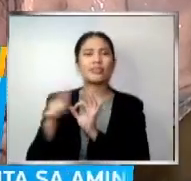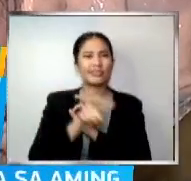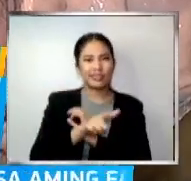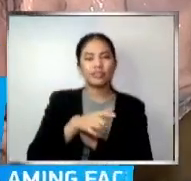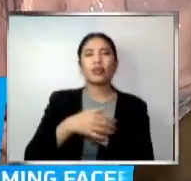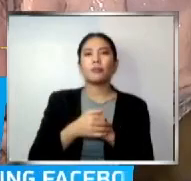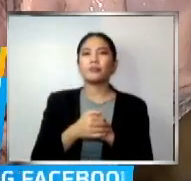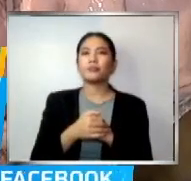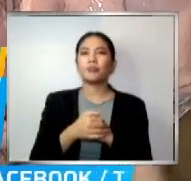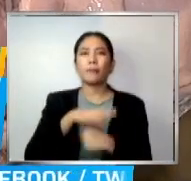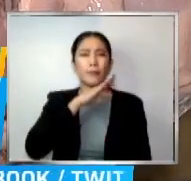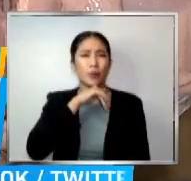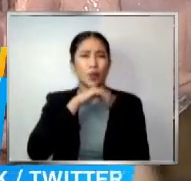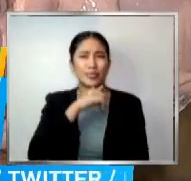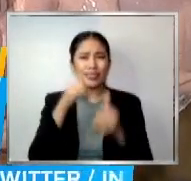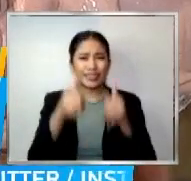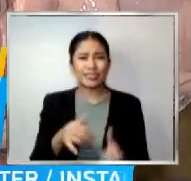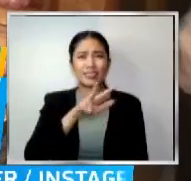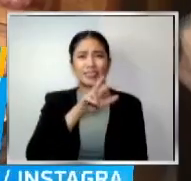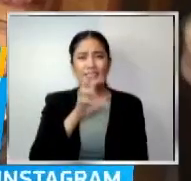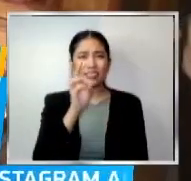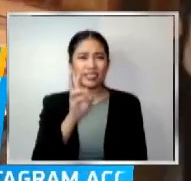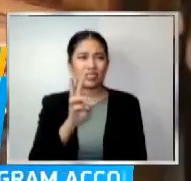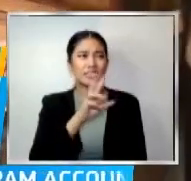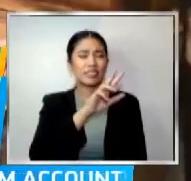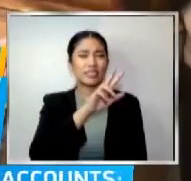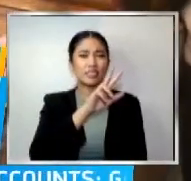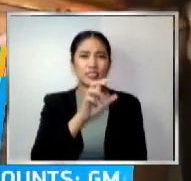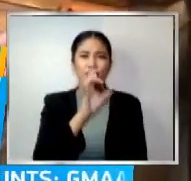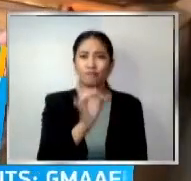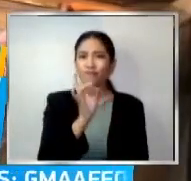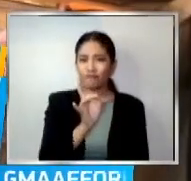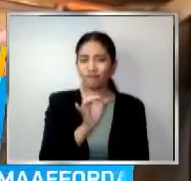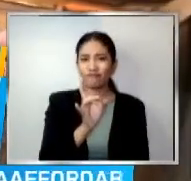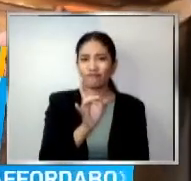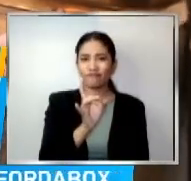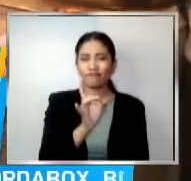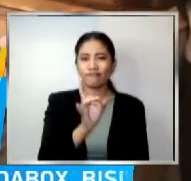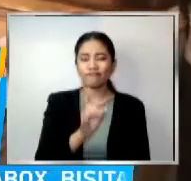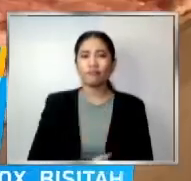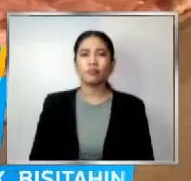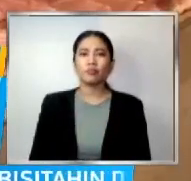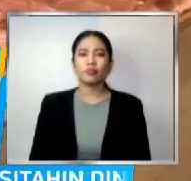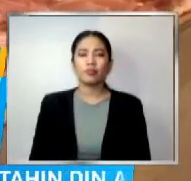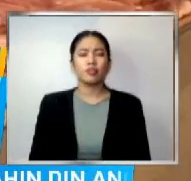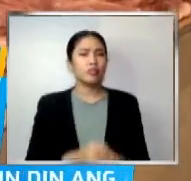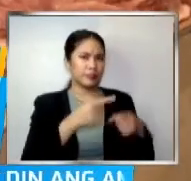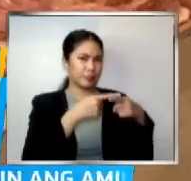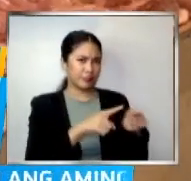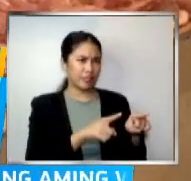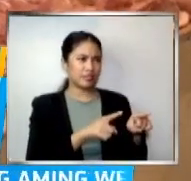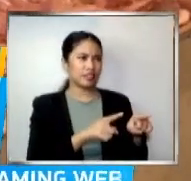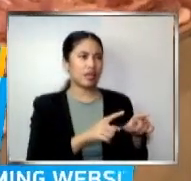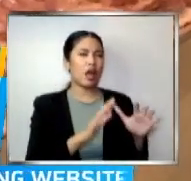nasa 360, 380 prevailing prices at government data pa yan. Pero paano kaya daw mapapakinggan pa yung